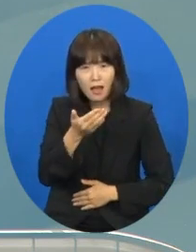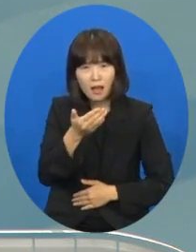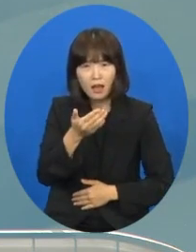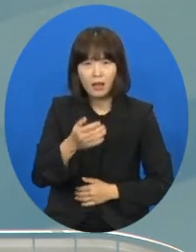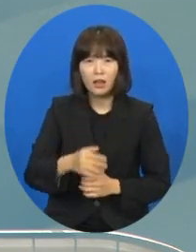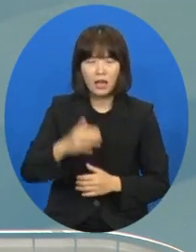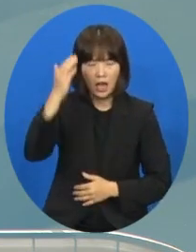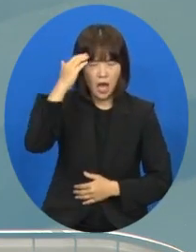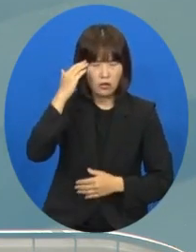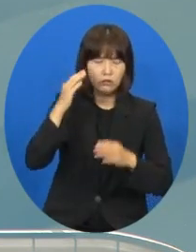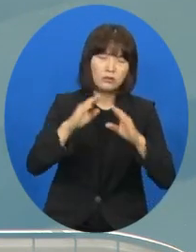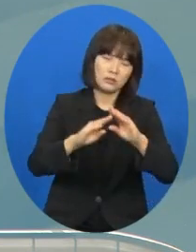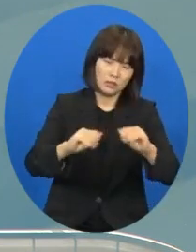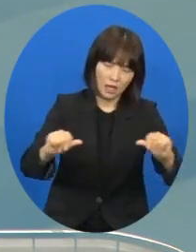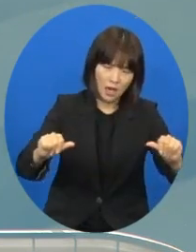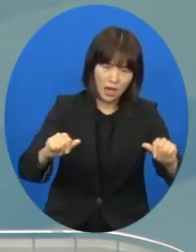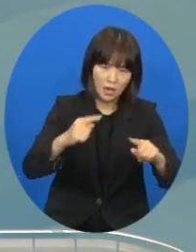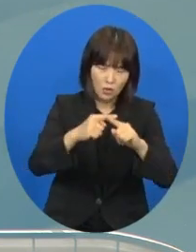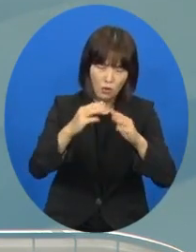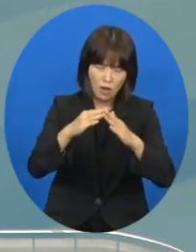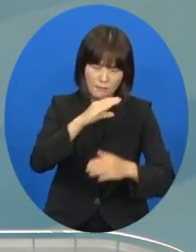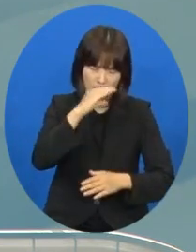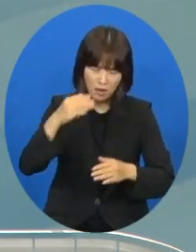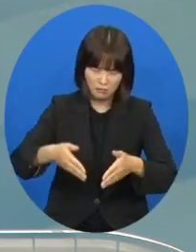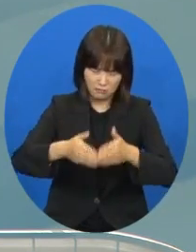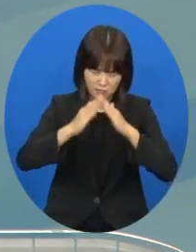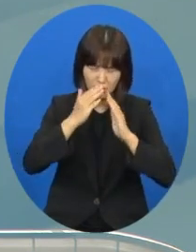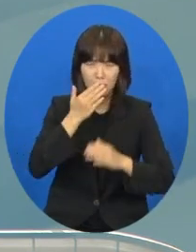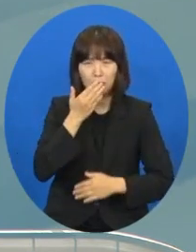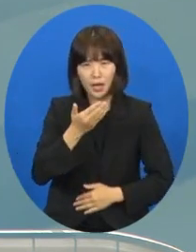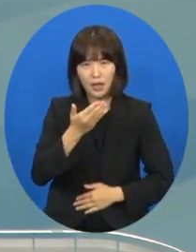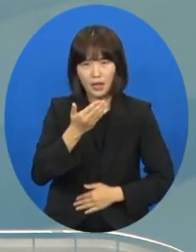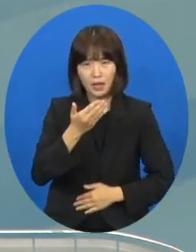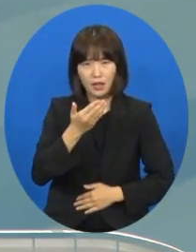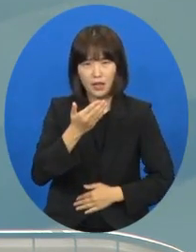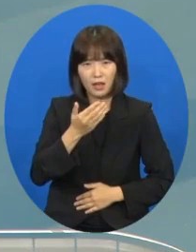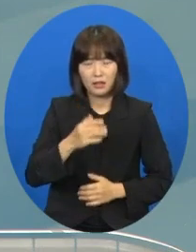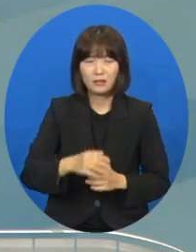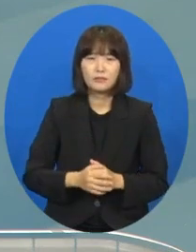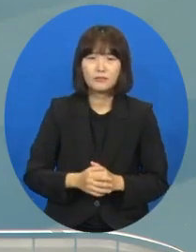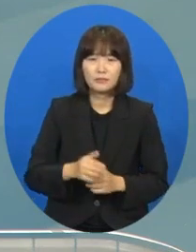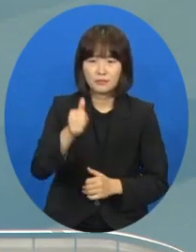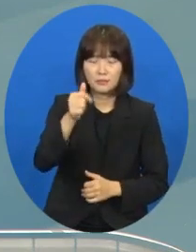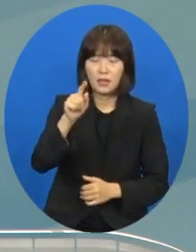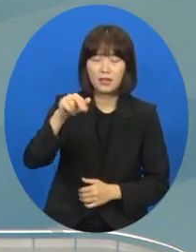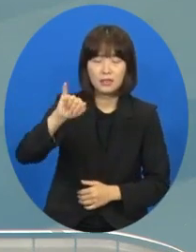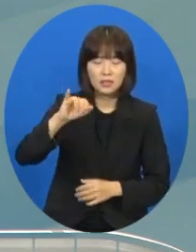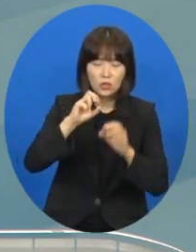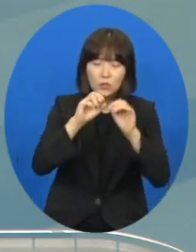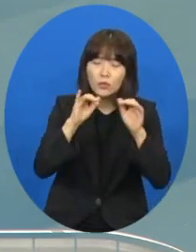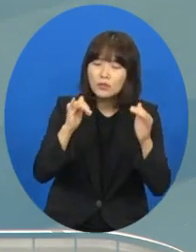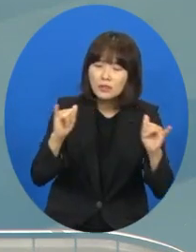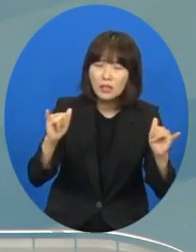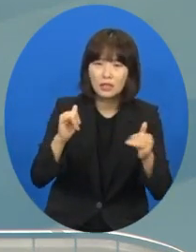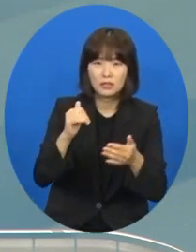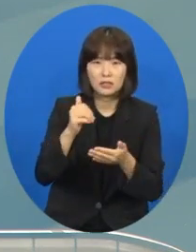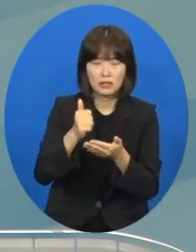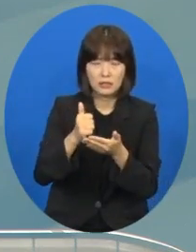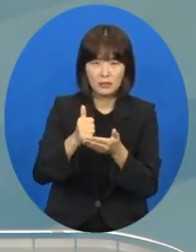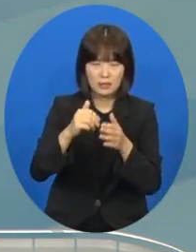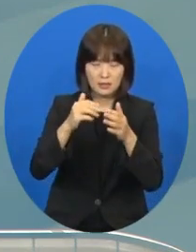이 한국 땅에 교회가 제대로 설 수 있을까? 하디 선교사님은요, 많은 사람을